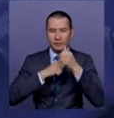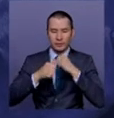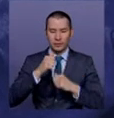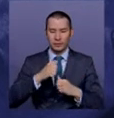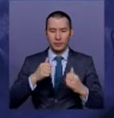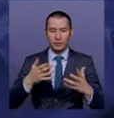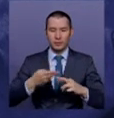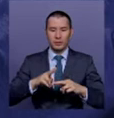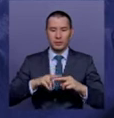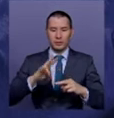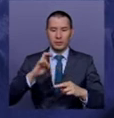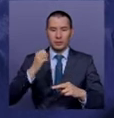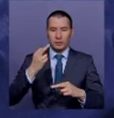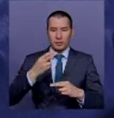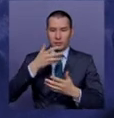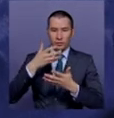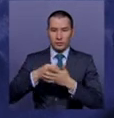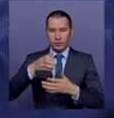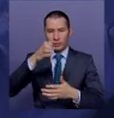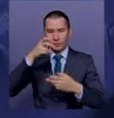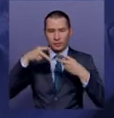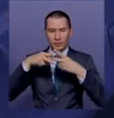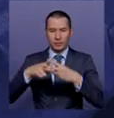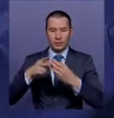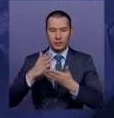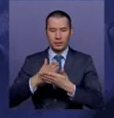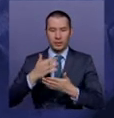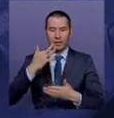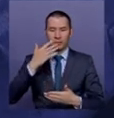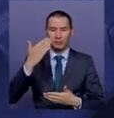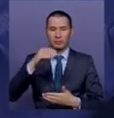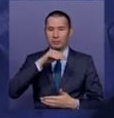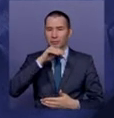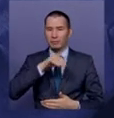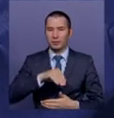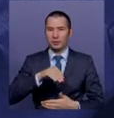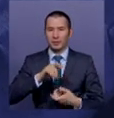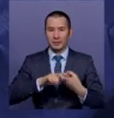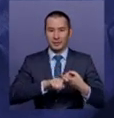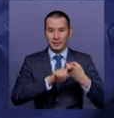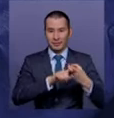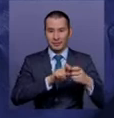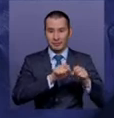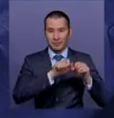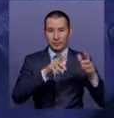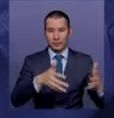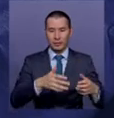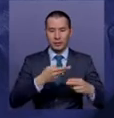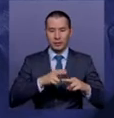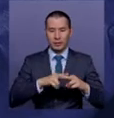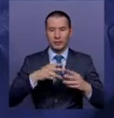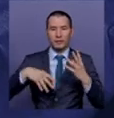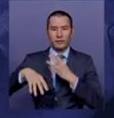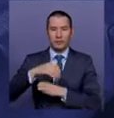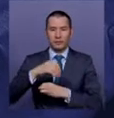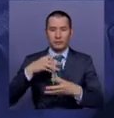үшін мықты ұлттық институттар керектігі айтылды. Конференция барысында шетелдік сарапшылар мұндай пандемияны халықаралық ынтымақтастық арқылы жеңуге